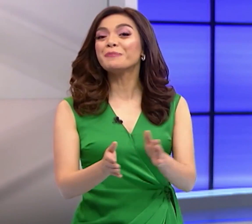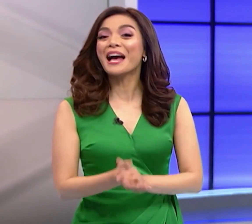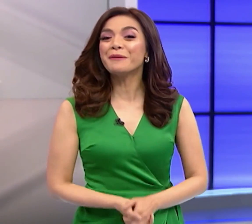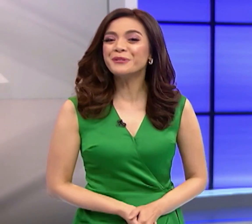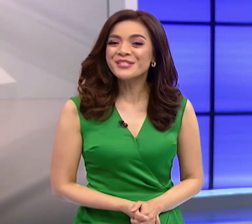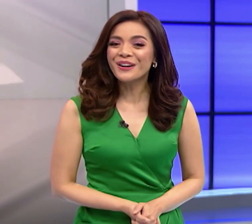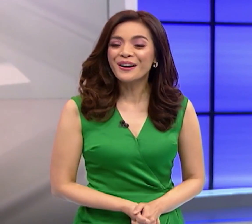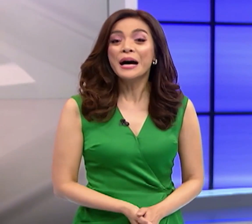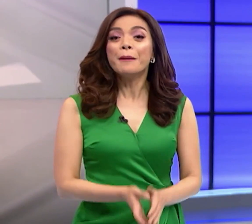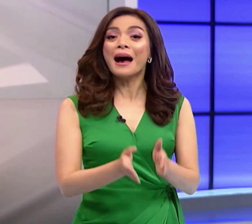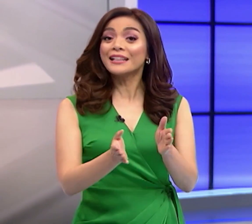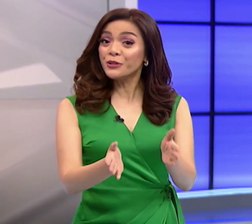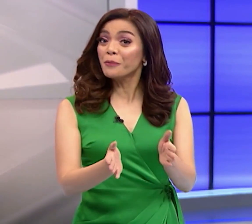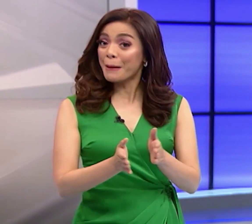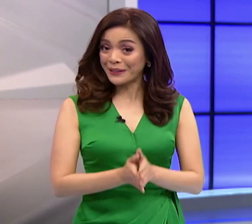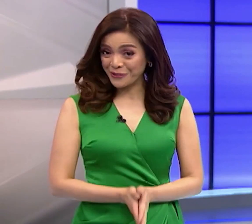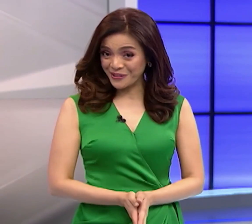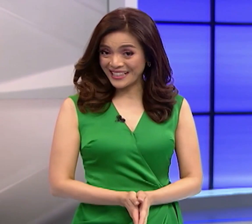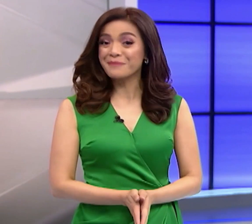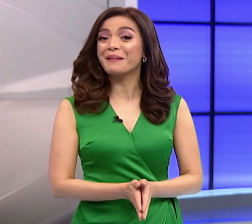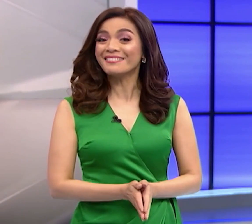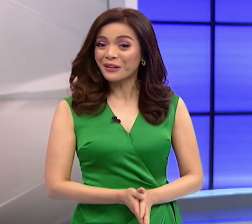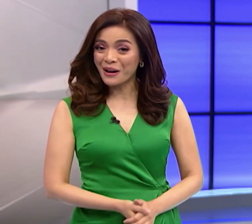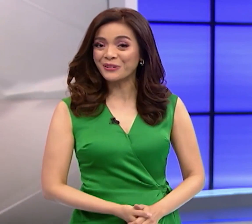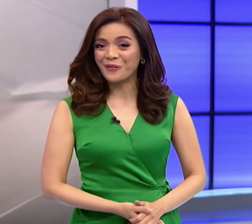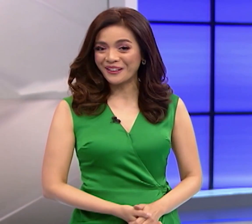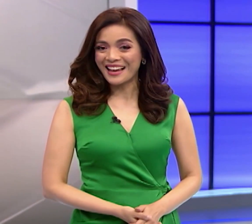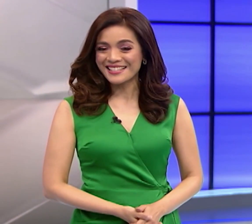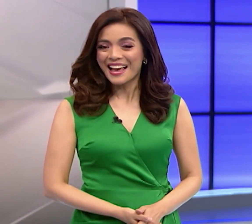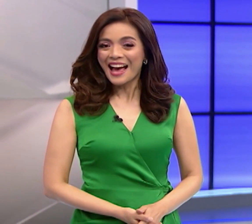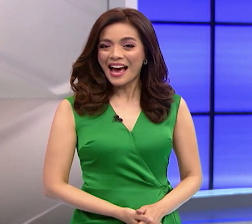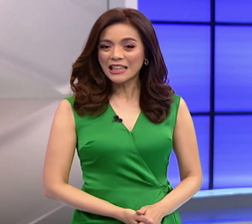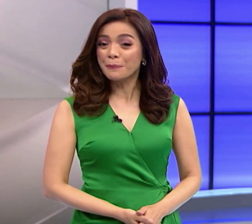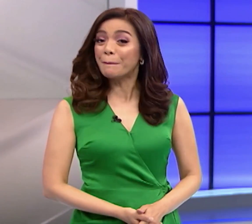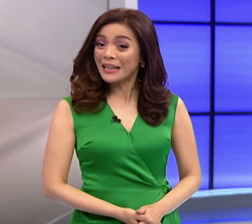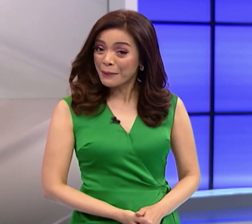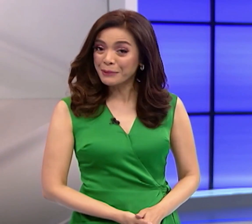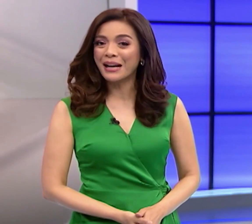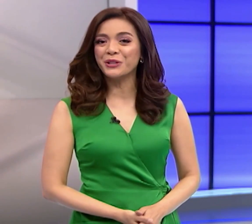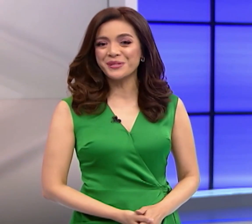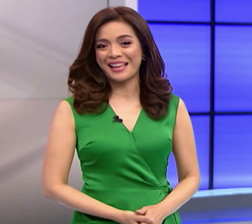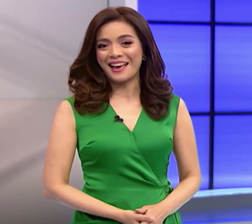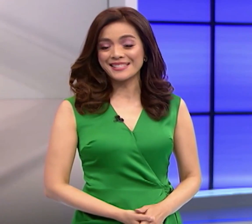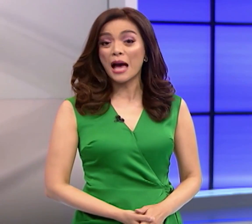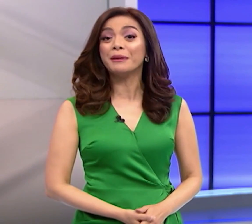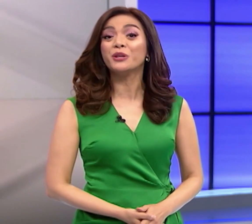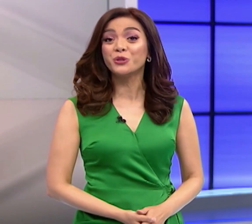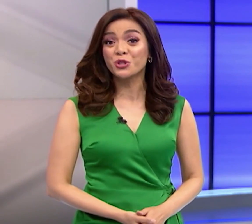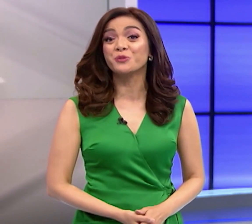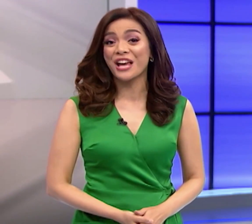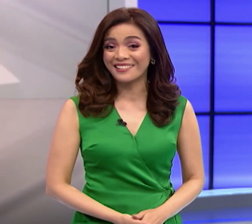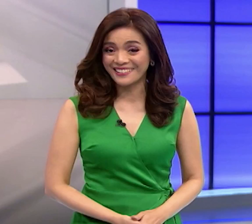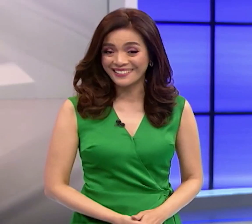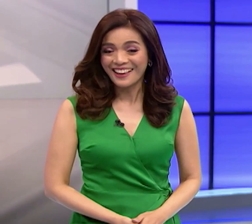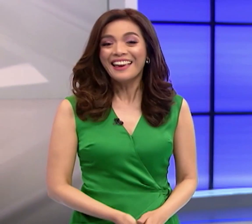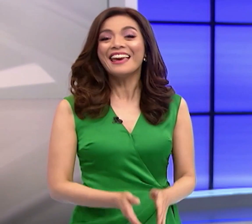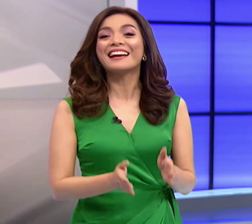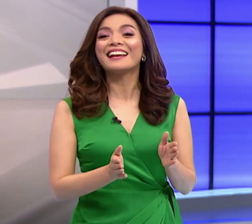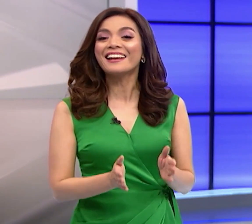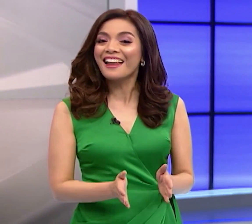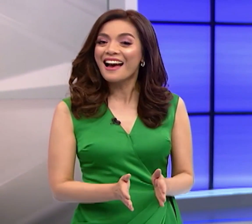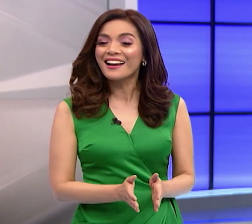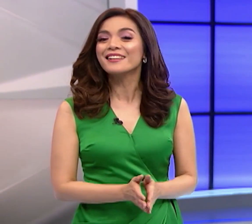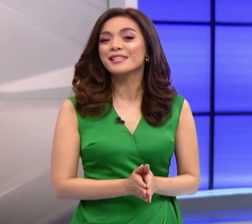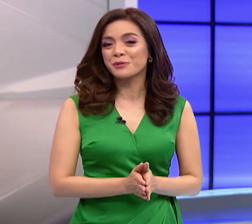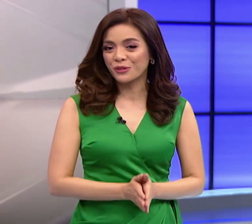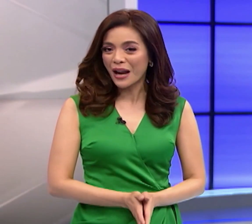Good news mga kapuso! Maari niyong mapanood ang 24 Oras at iba pa naming mga newscast sa aming YouTube channel.